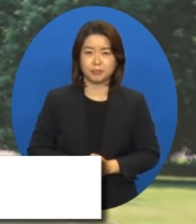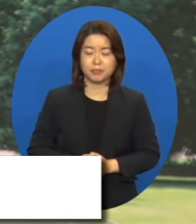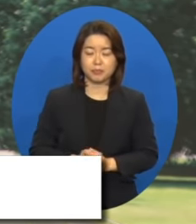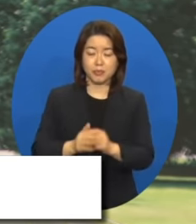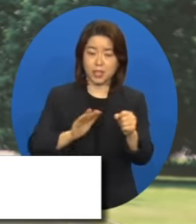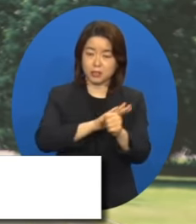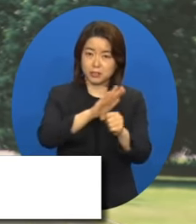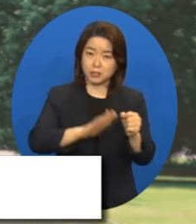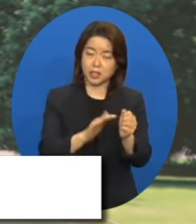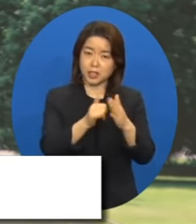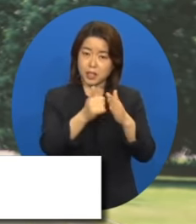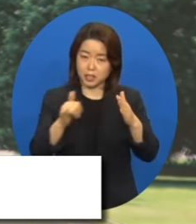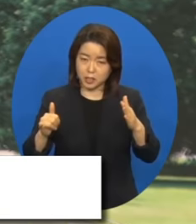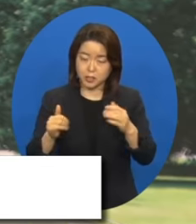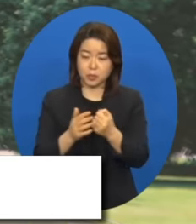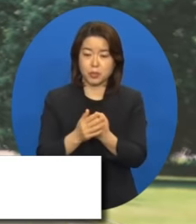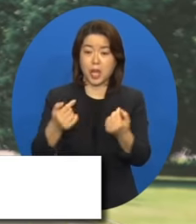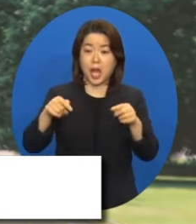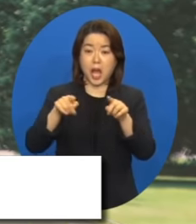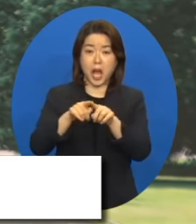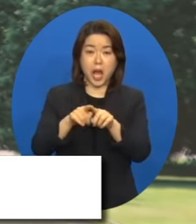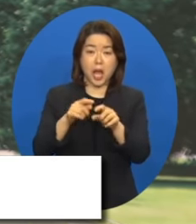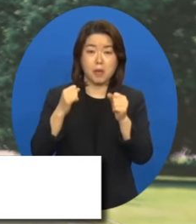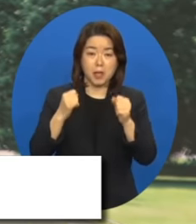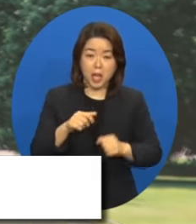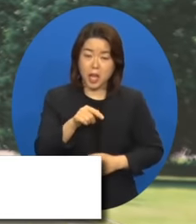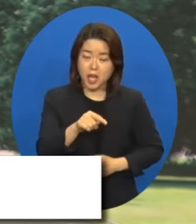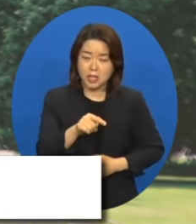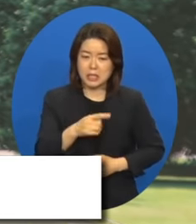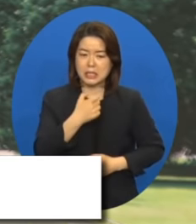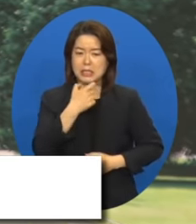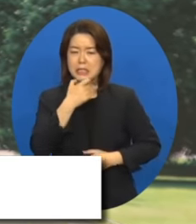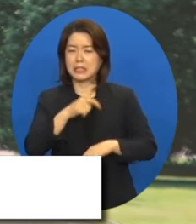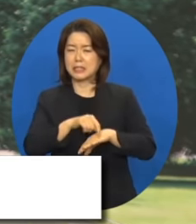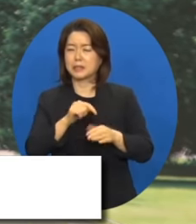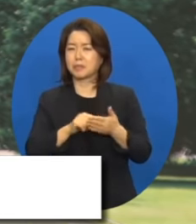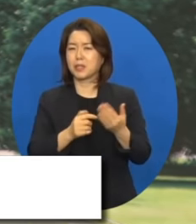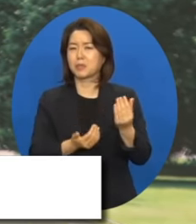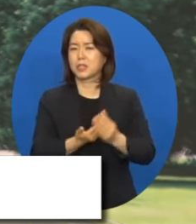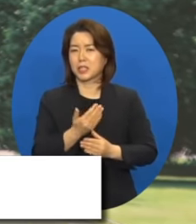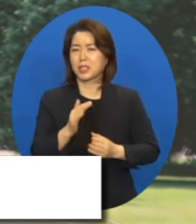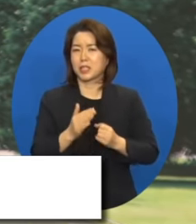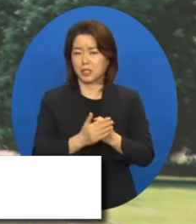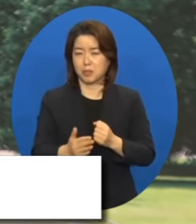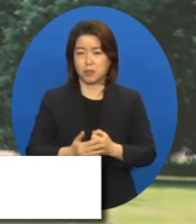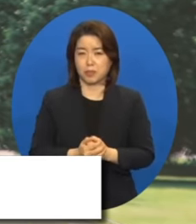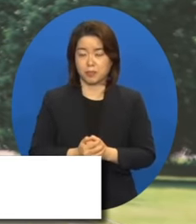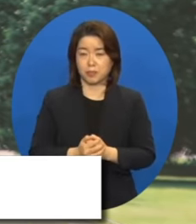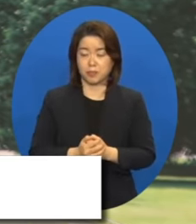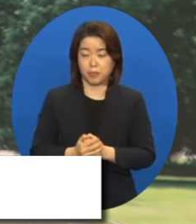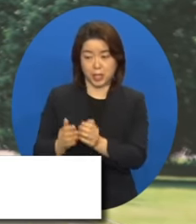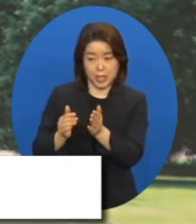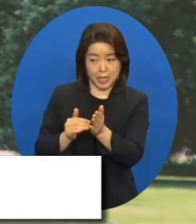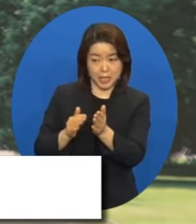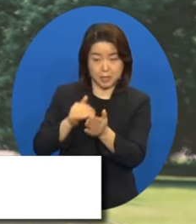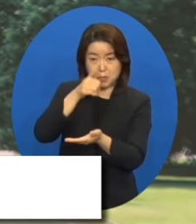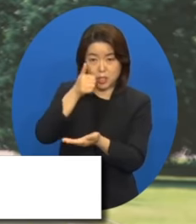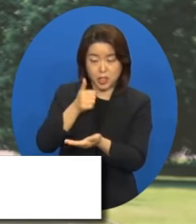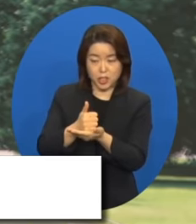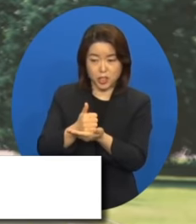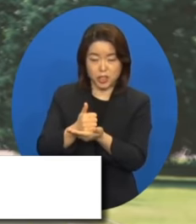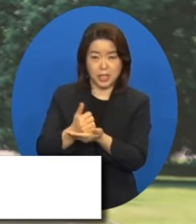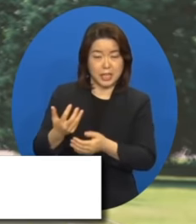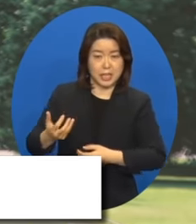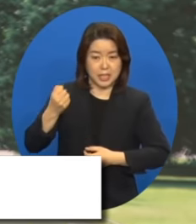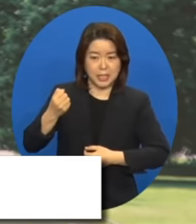사랑하는 가족이 함께 하는 것이 싫은 마음이 드는 겁니다. 여러분, 은밀한 죄가 가지는 가장